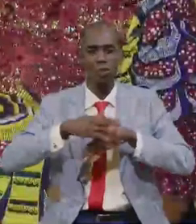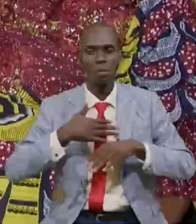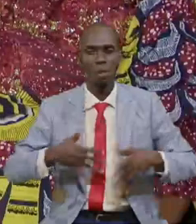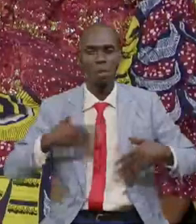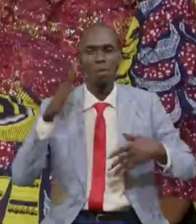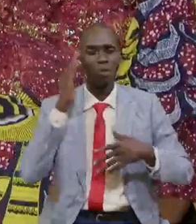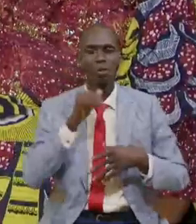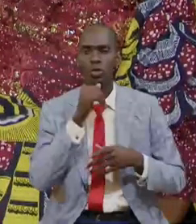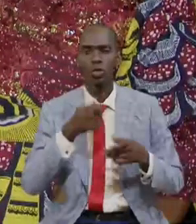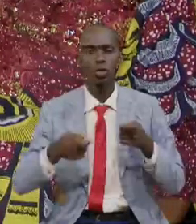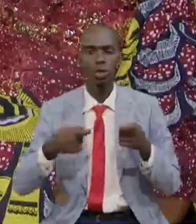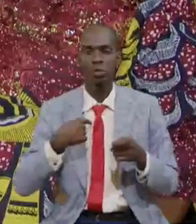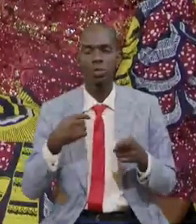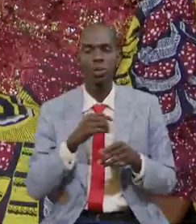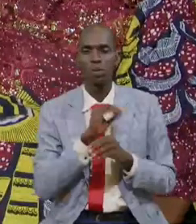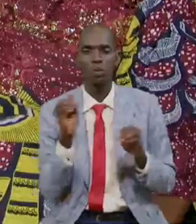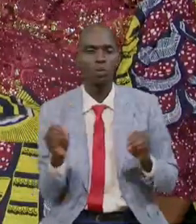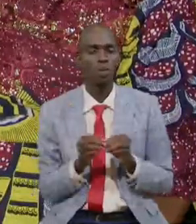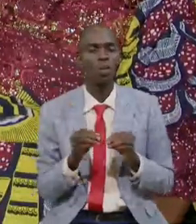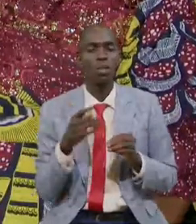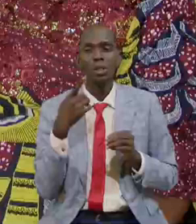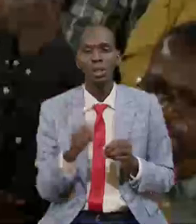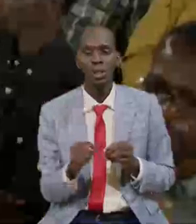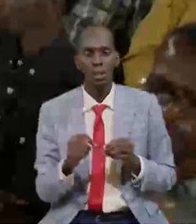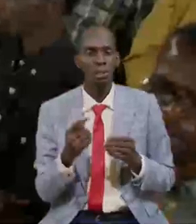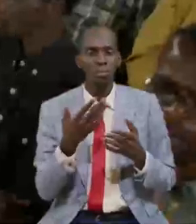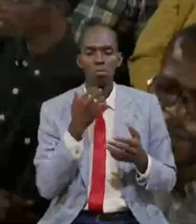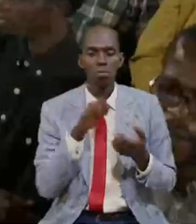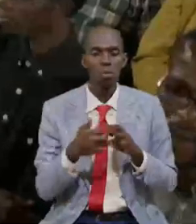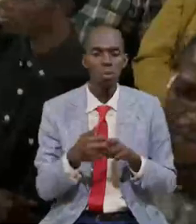maladie qui a régné sur moi ne va plus régner.